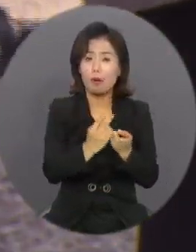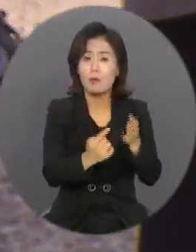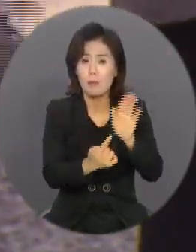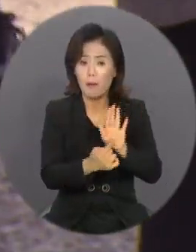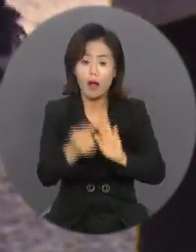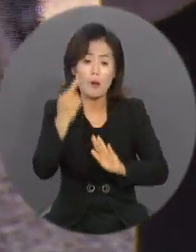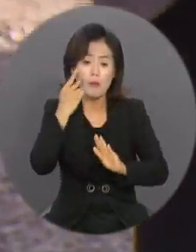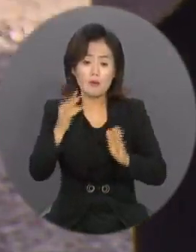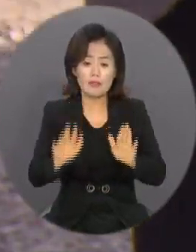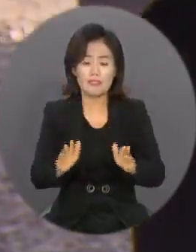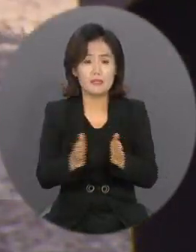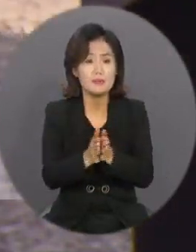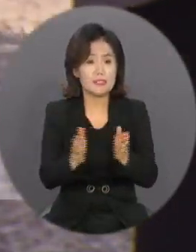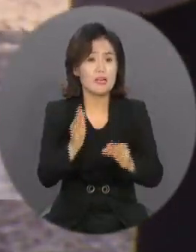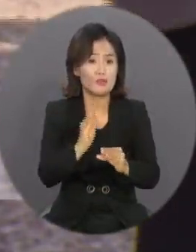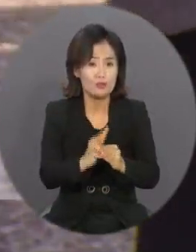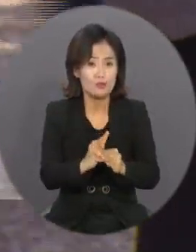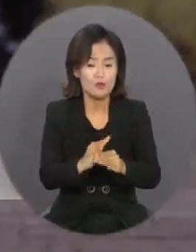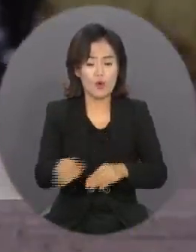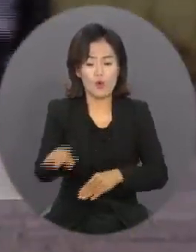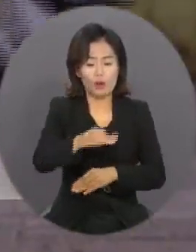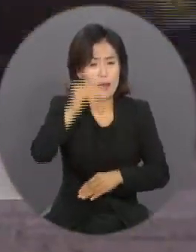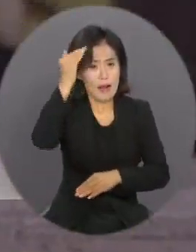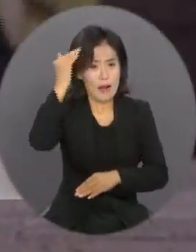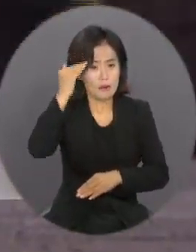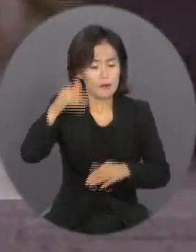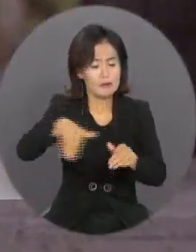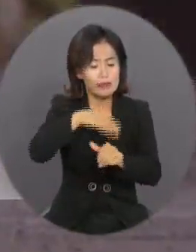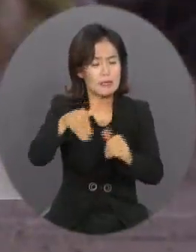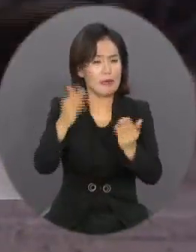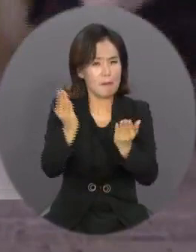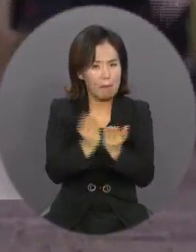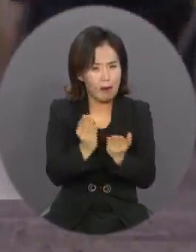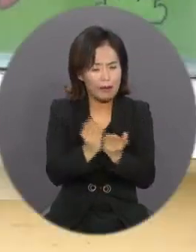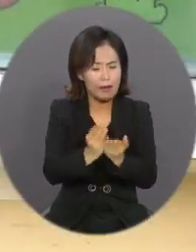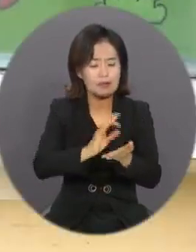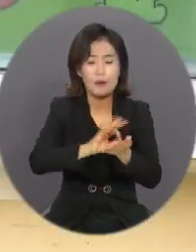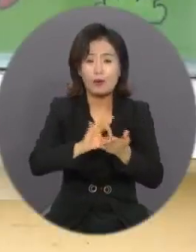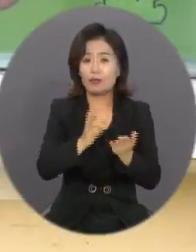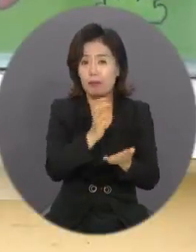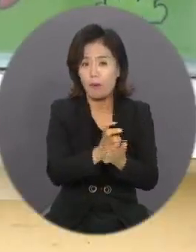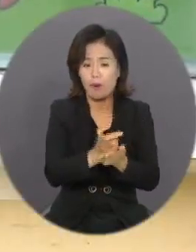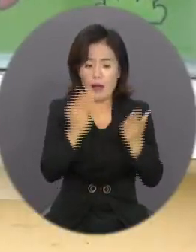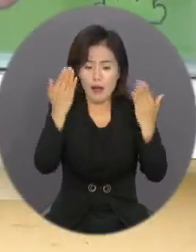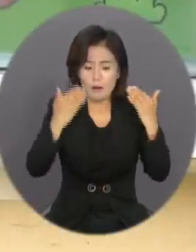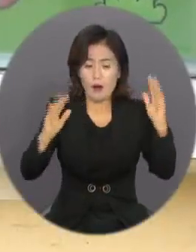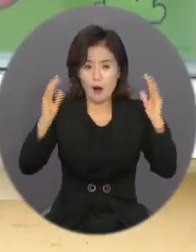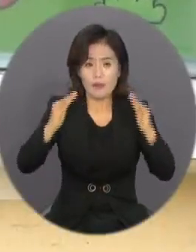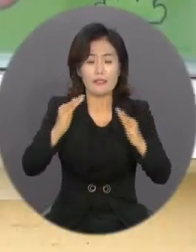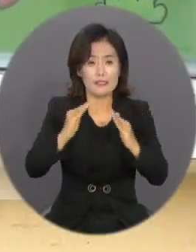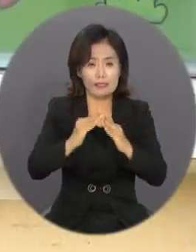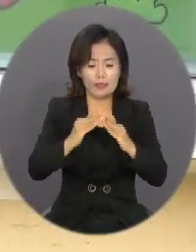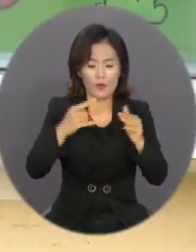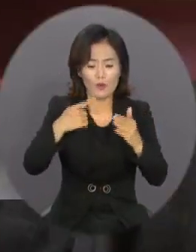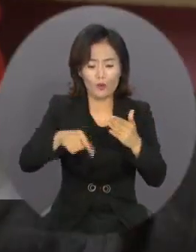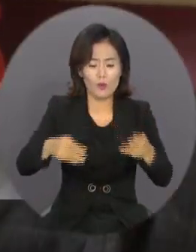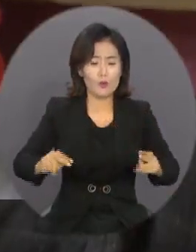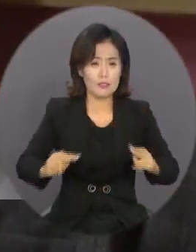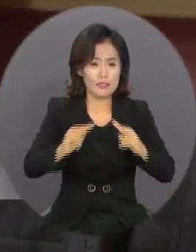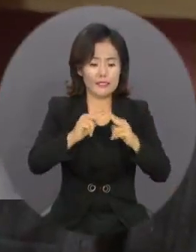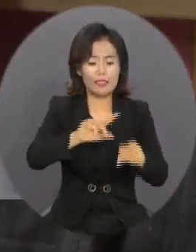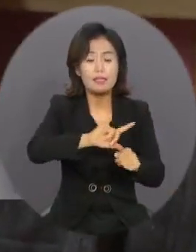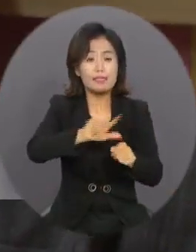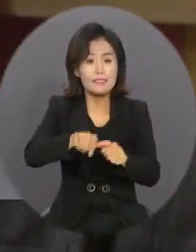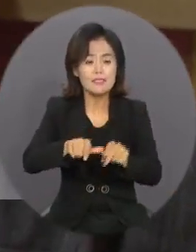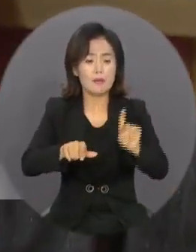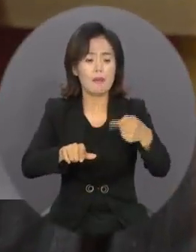미국에서 시행되고 있는 제시카법을 우리나라 실정에 맞게 적용하는 법안으로 학교나 어린이집 등 교육시설 반경